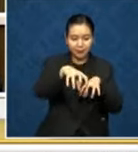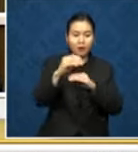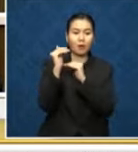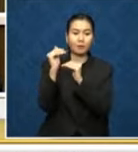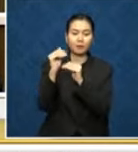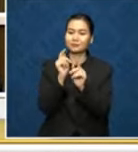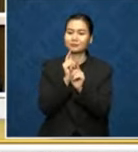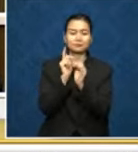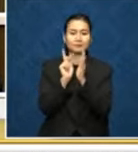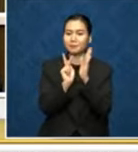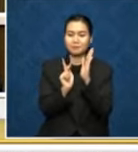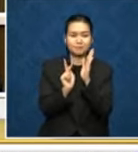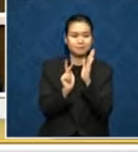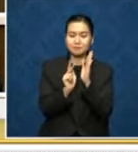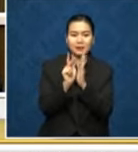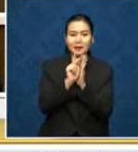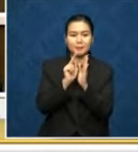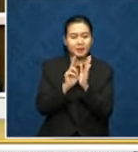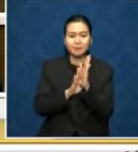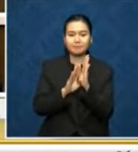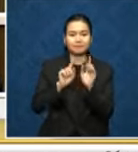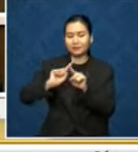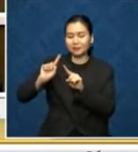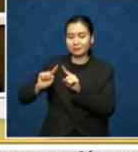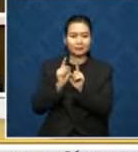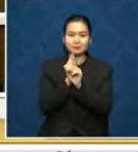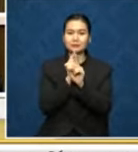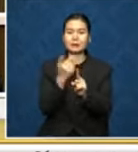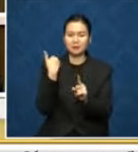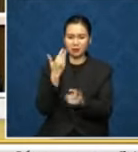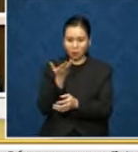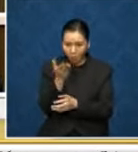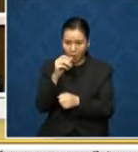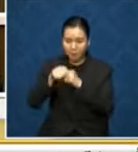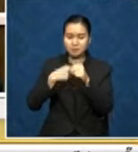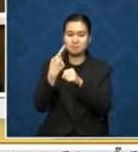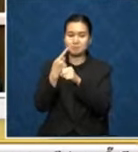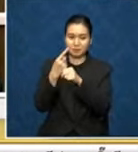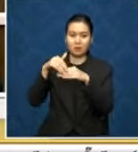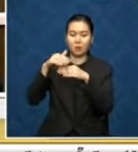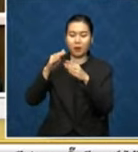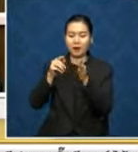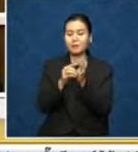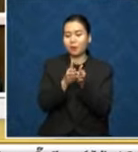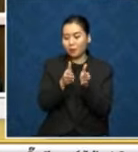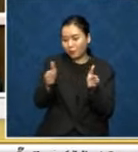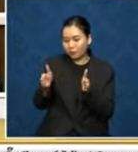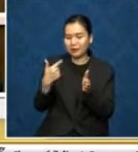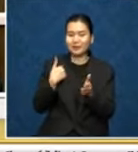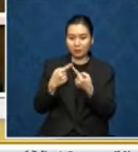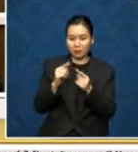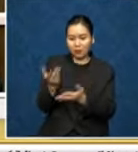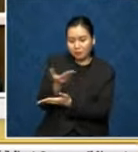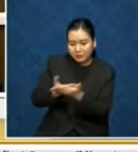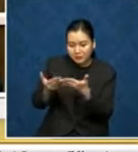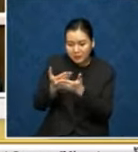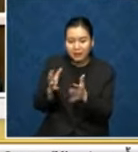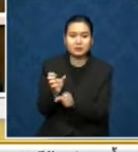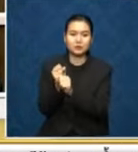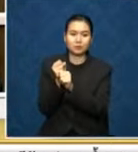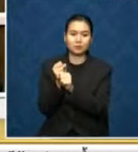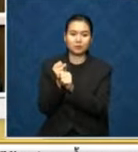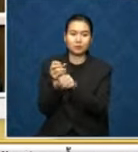ต้องตามระเบียบซึ่งระยะเวลาที่ขอมาก็ปีกว่าๆแล้วนะครับอย่างน้อยก็ควรจะพิจารณาให้กับพี่น้องประชาชน